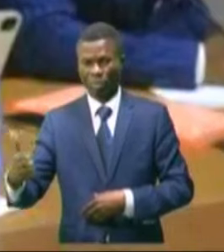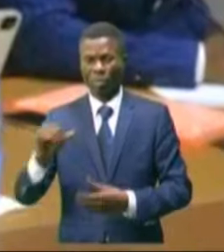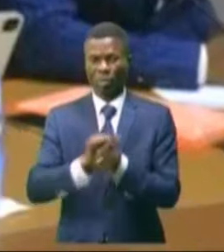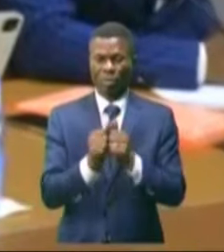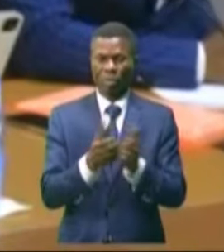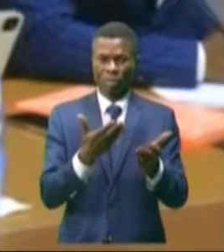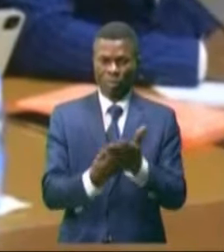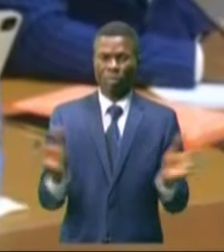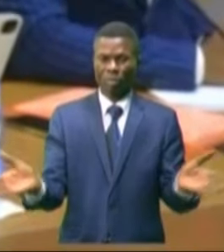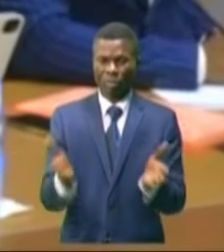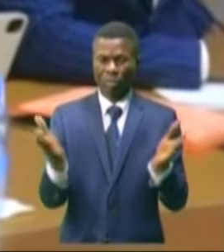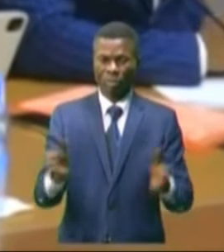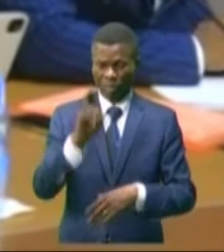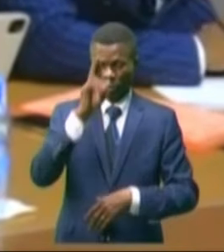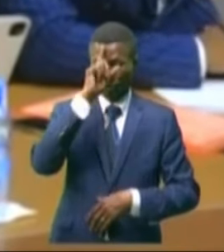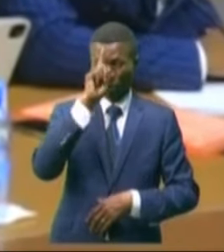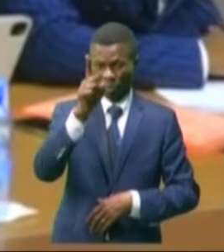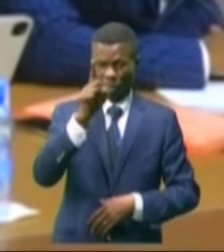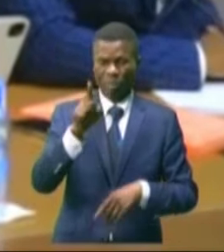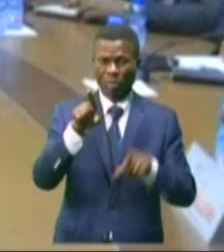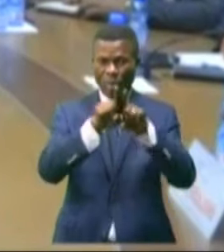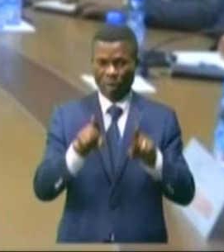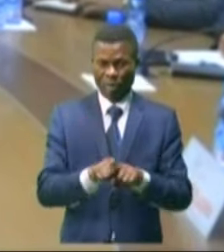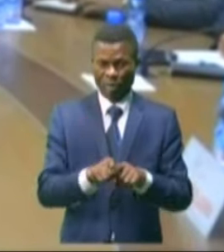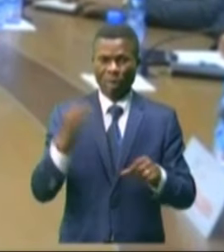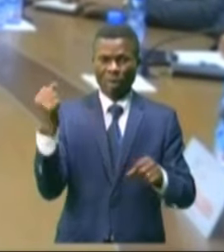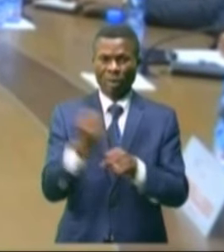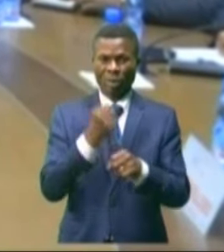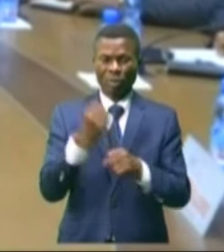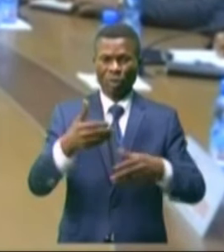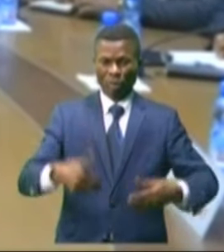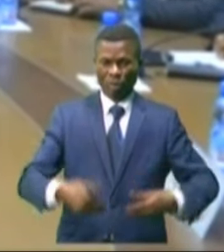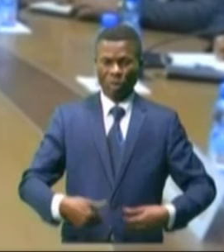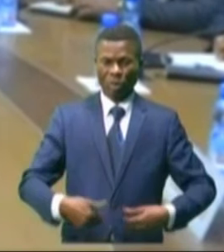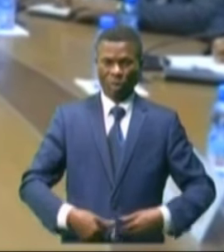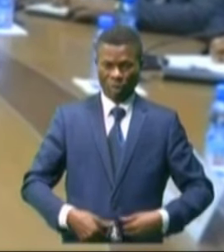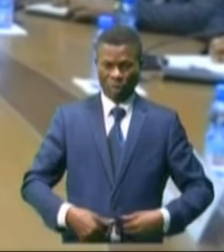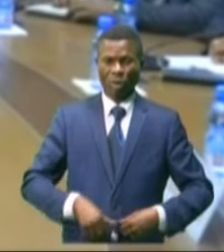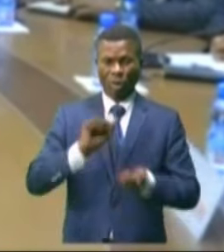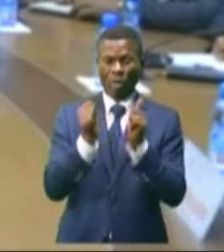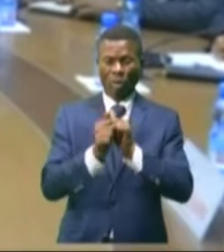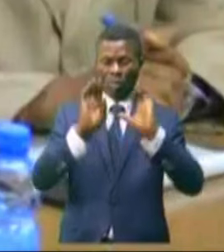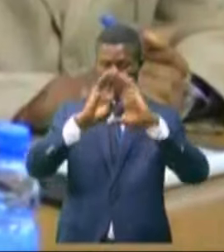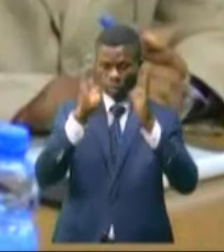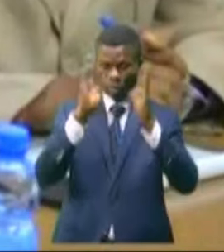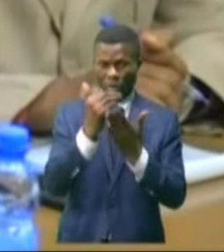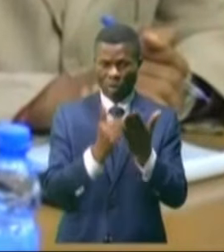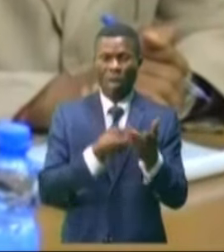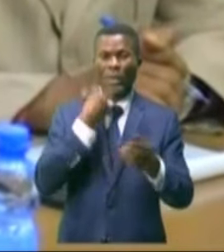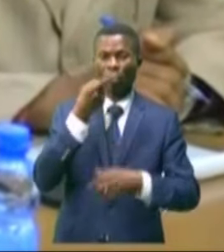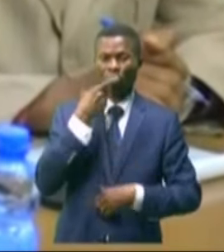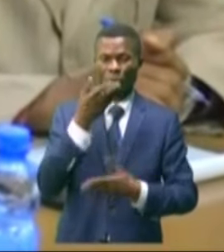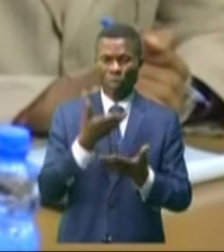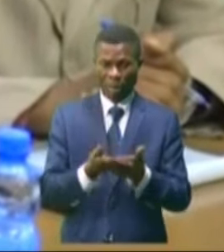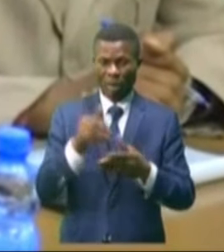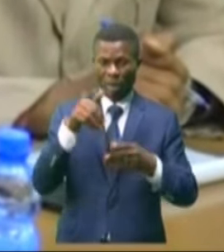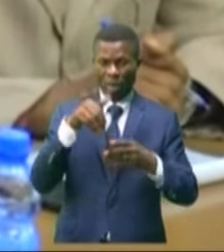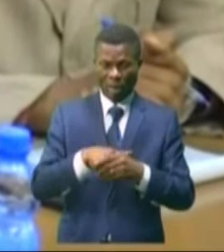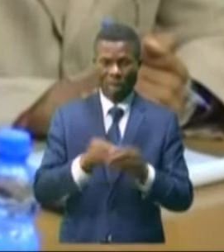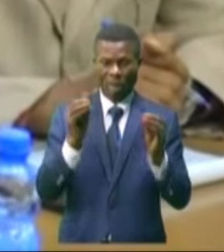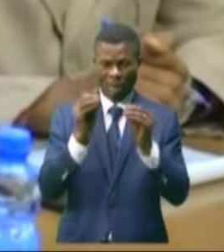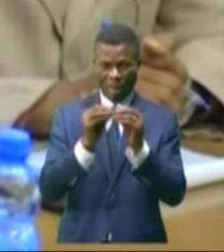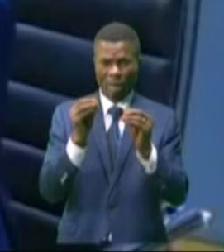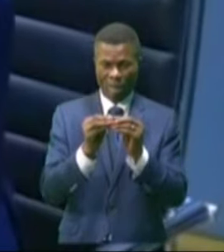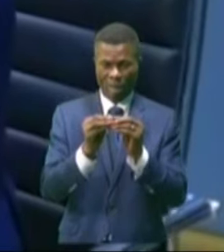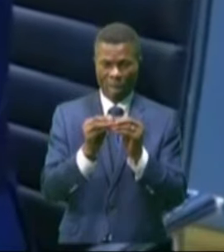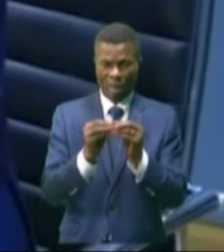le renforcement de capacités et l'employabilité des jeunes. Toutes ces questions ont été évoquées au cours d'une rencontre de